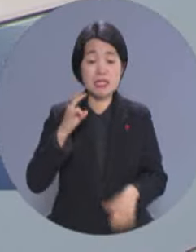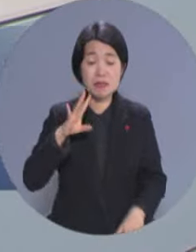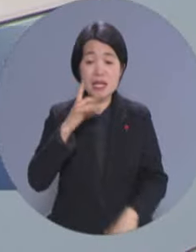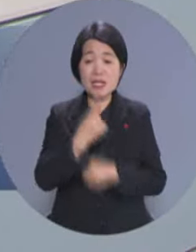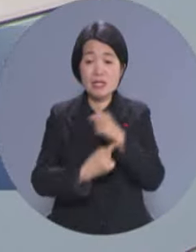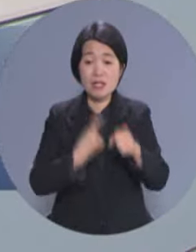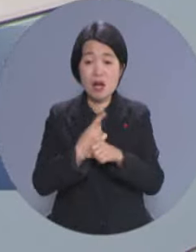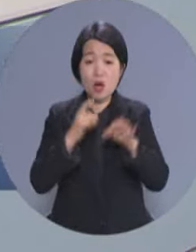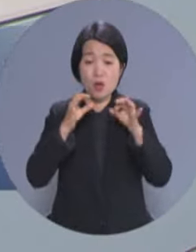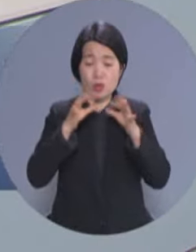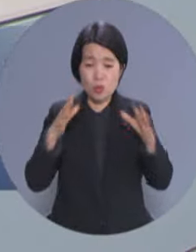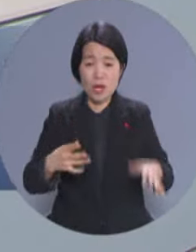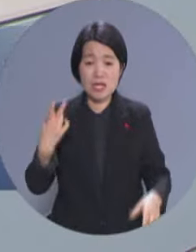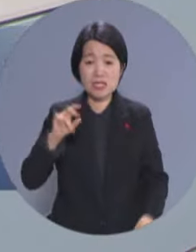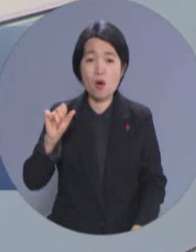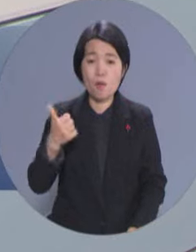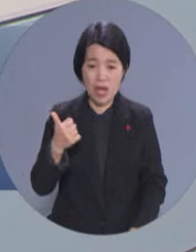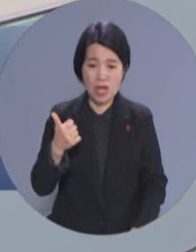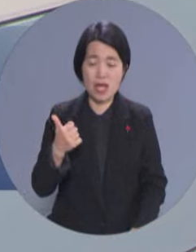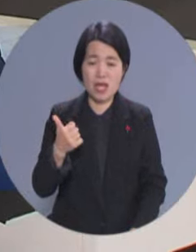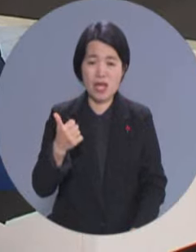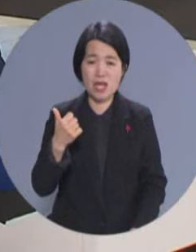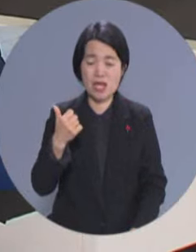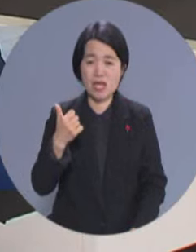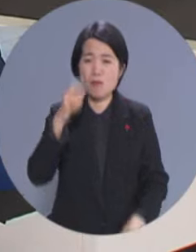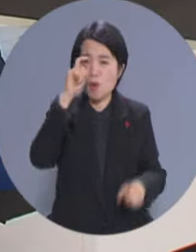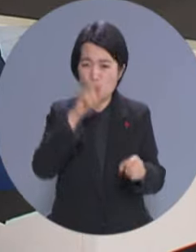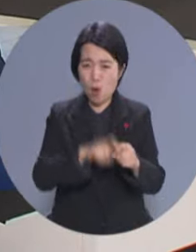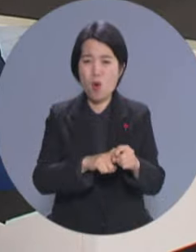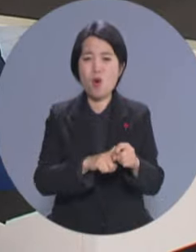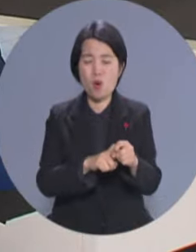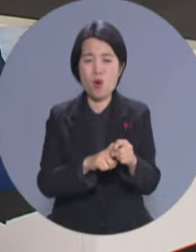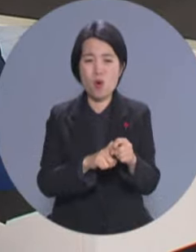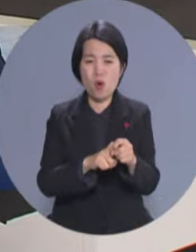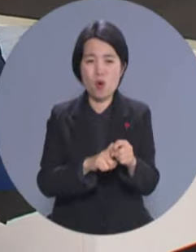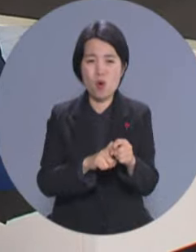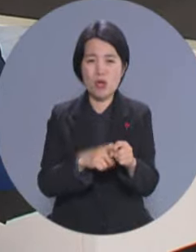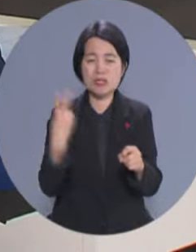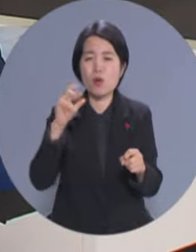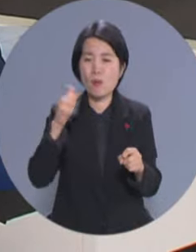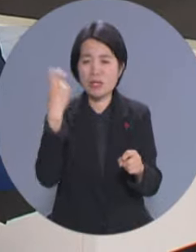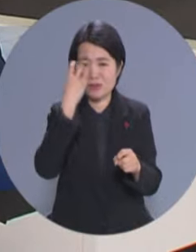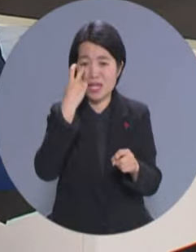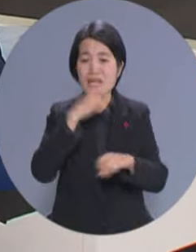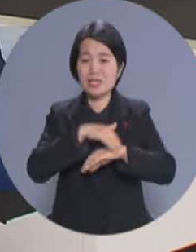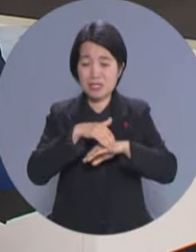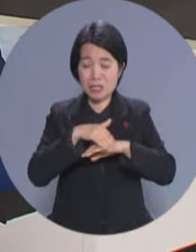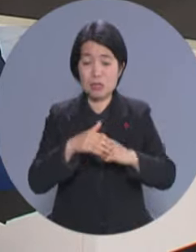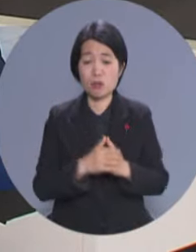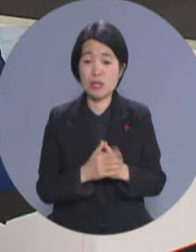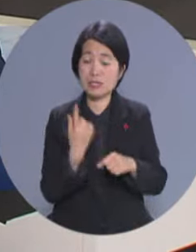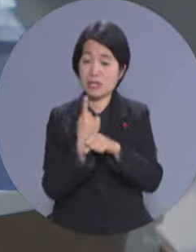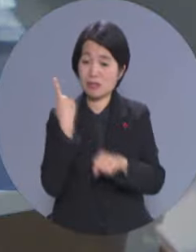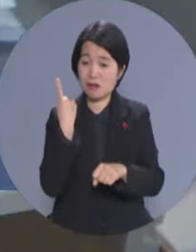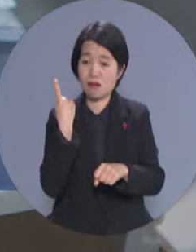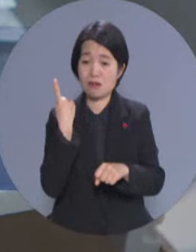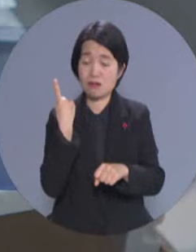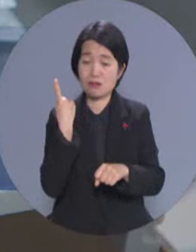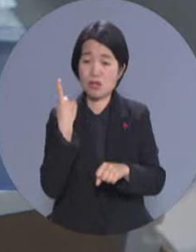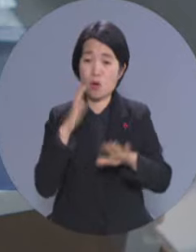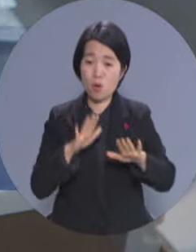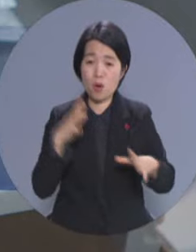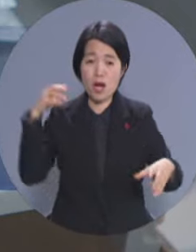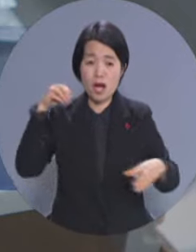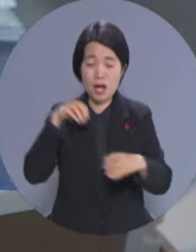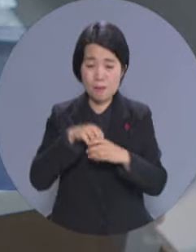한 2,500건 정도 이제 거기 조사를 할 목표로 있습니다. 그러면은 작년과